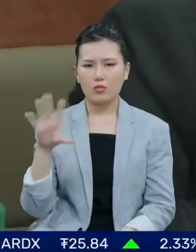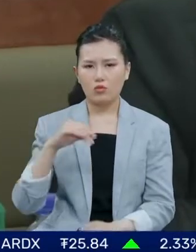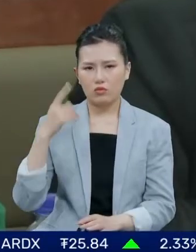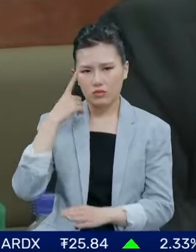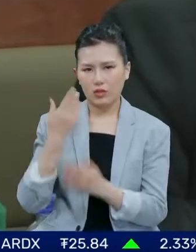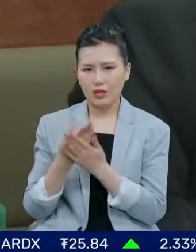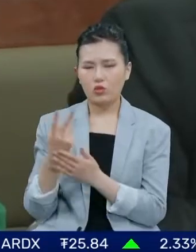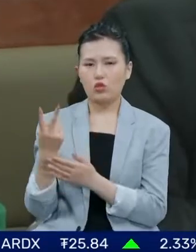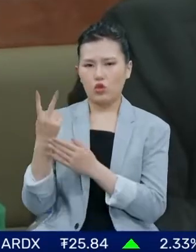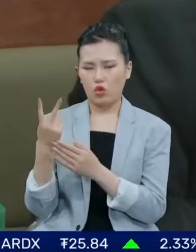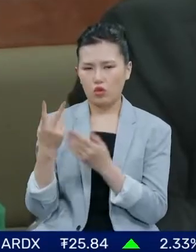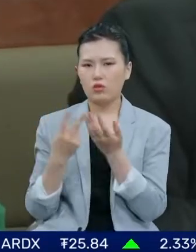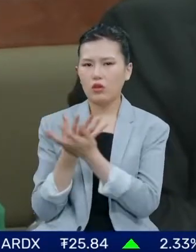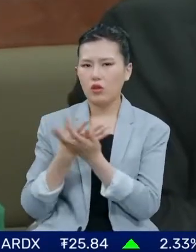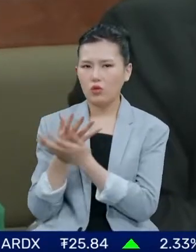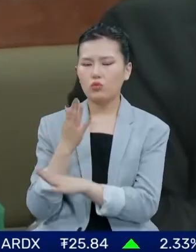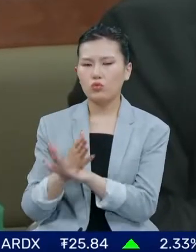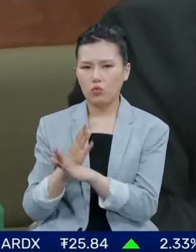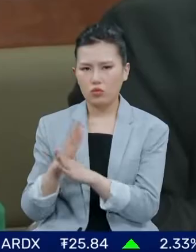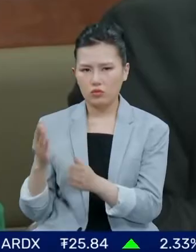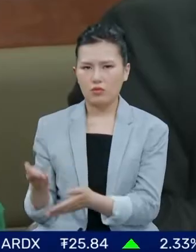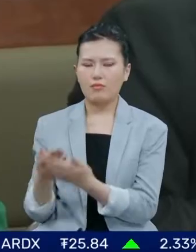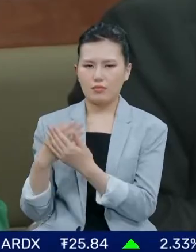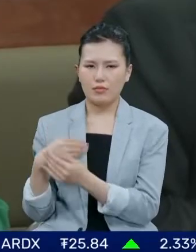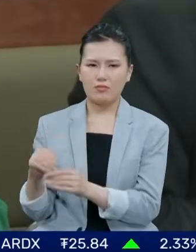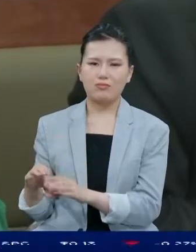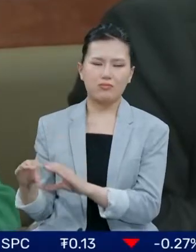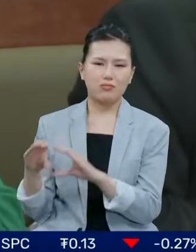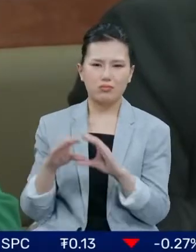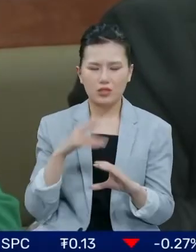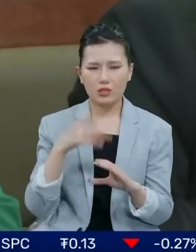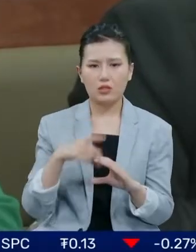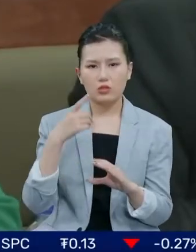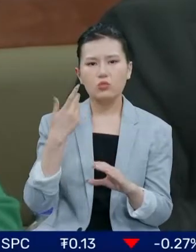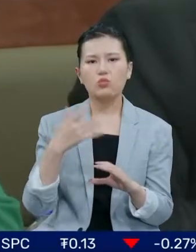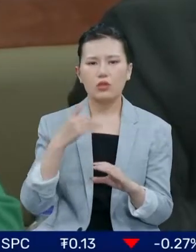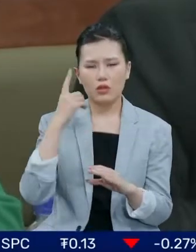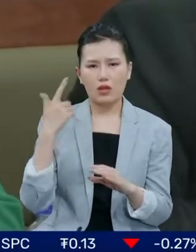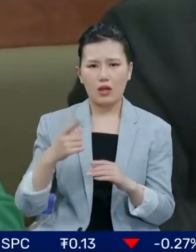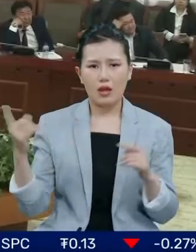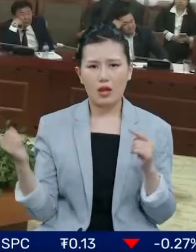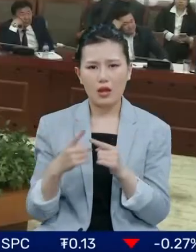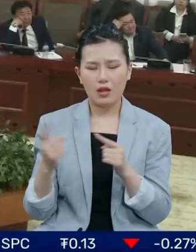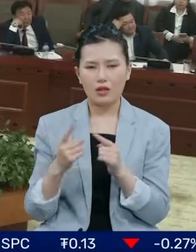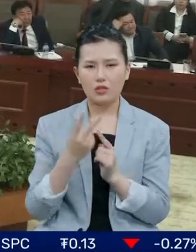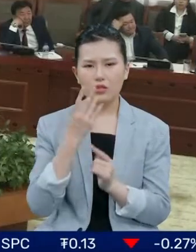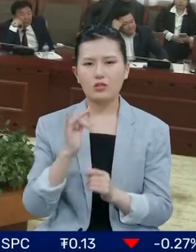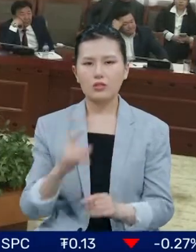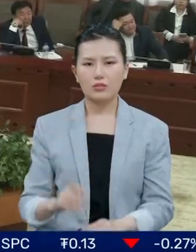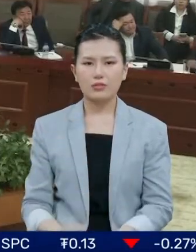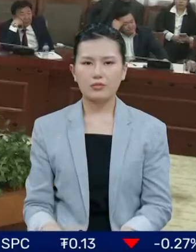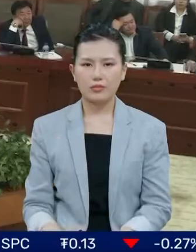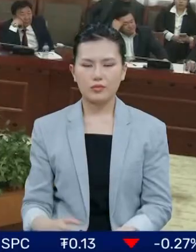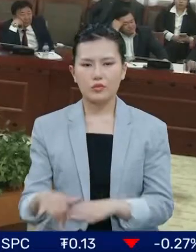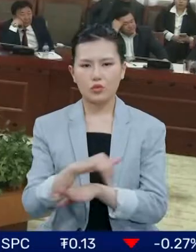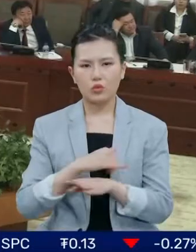хоёул бүлгээсээ дэмжиглээд ороод ирж байгаа байх. Гэхдээ энэ бүр хитрхи хатуу заалтууд маш их байна. Улс